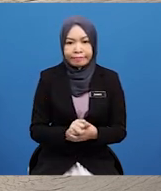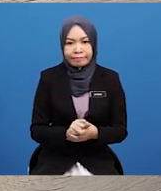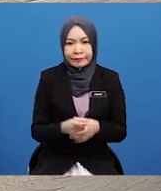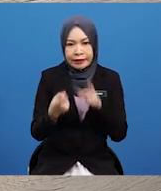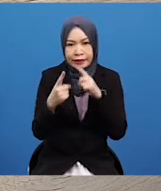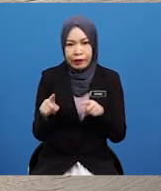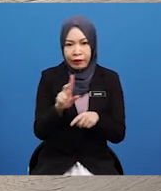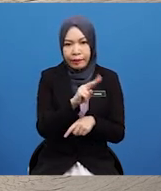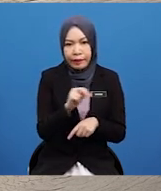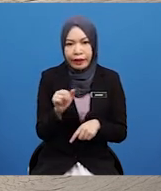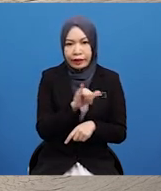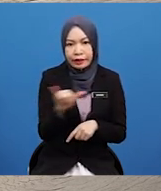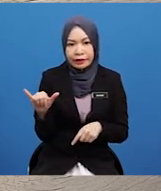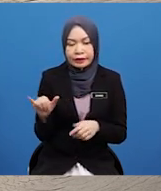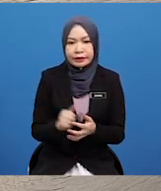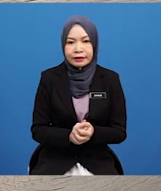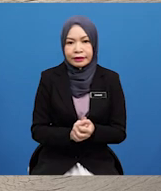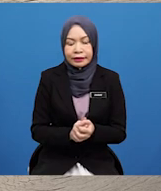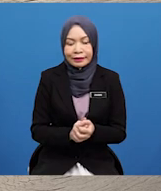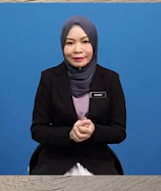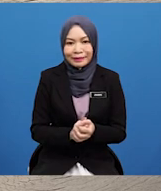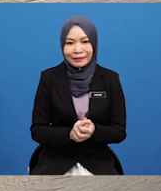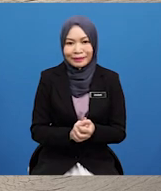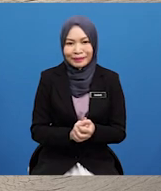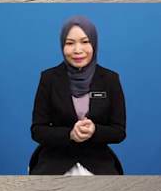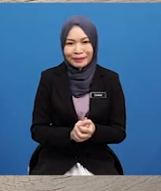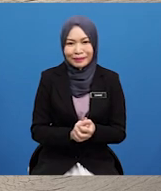A, B, C atau D.